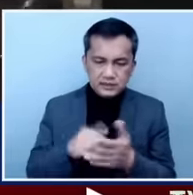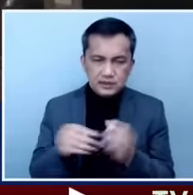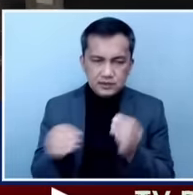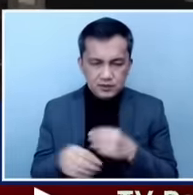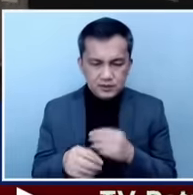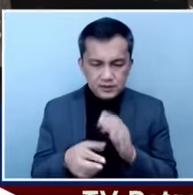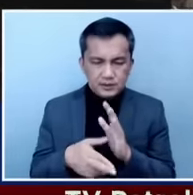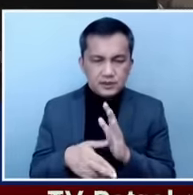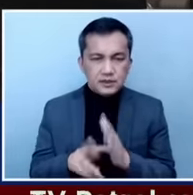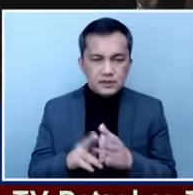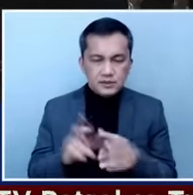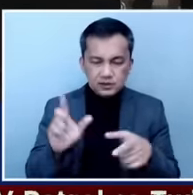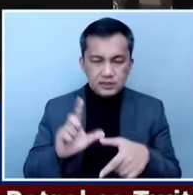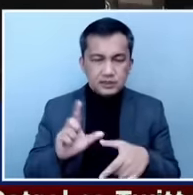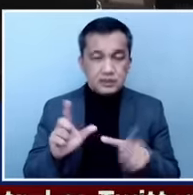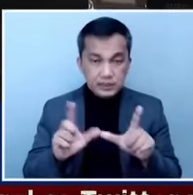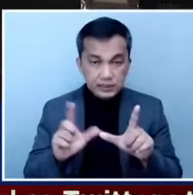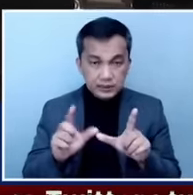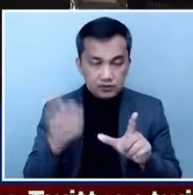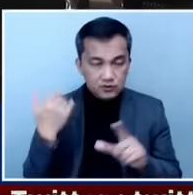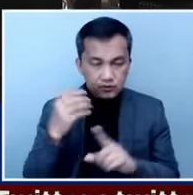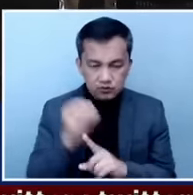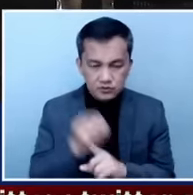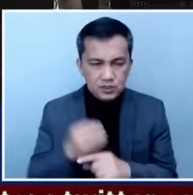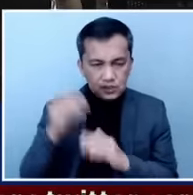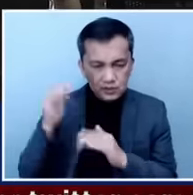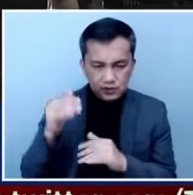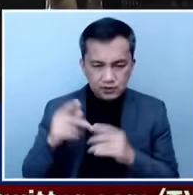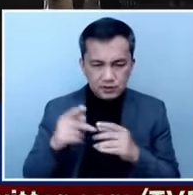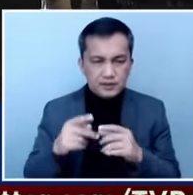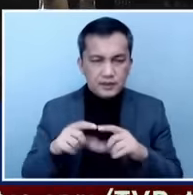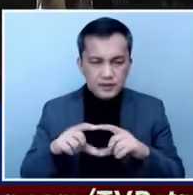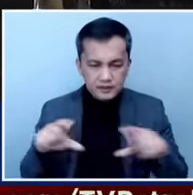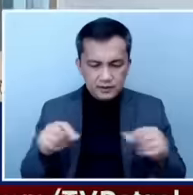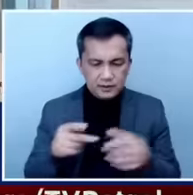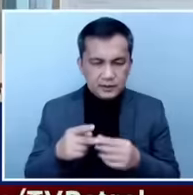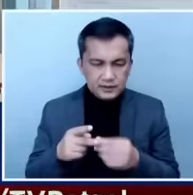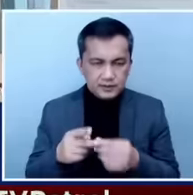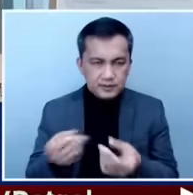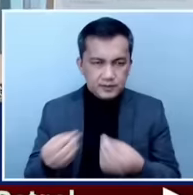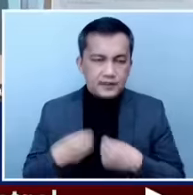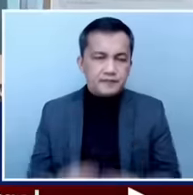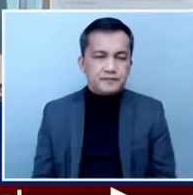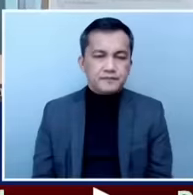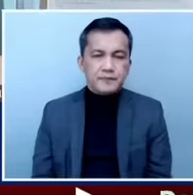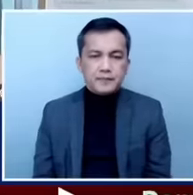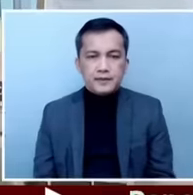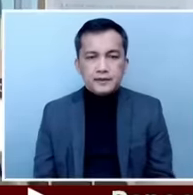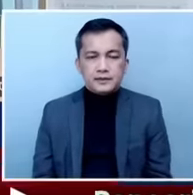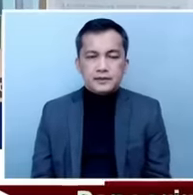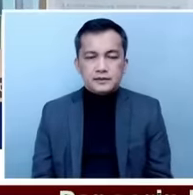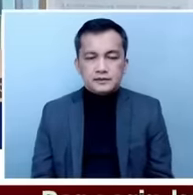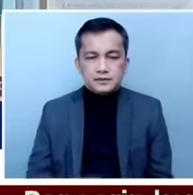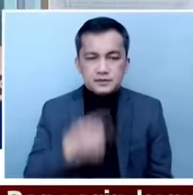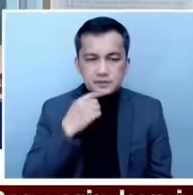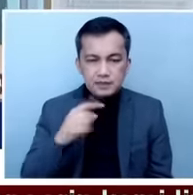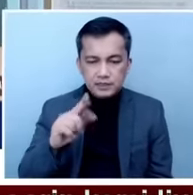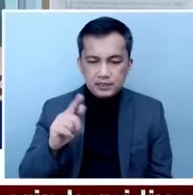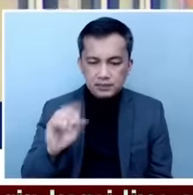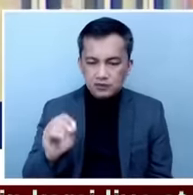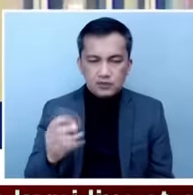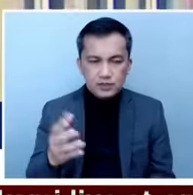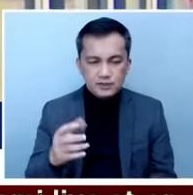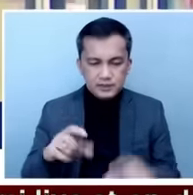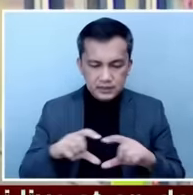mag-renew ng lisensya noong Oktubre sa pag-asang plastic card ang ibibigay sa kanya. Sabi po nung LTO, wala pa daw po silang card